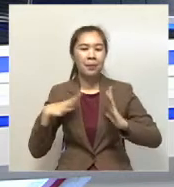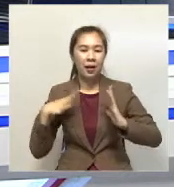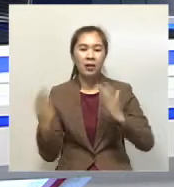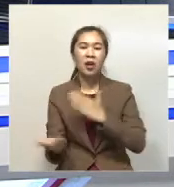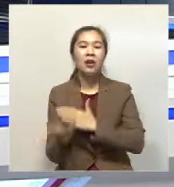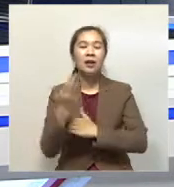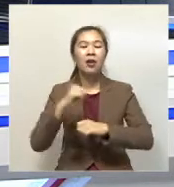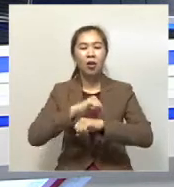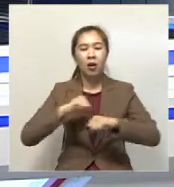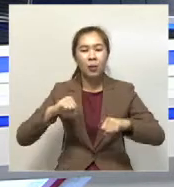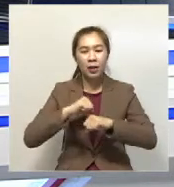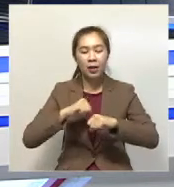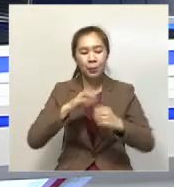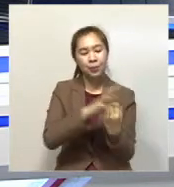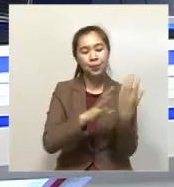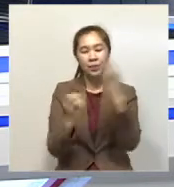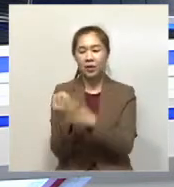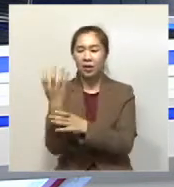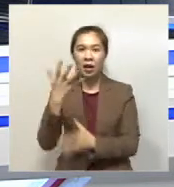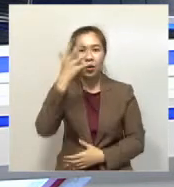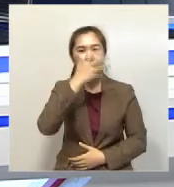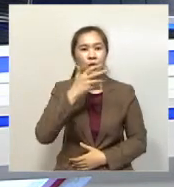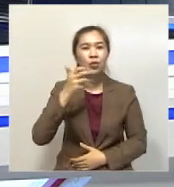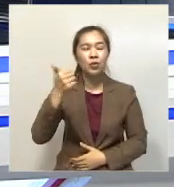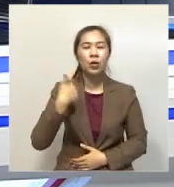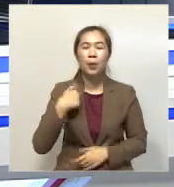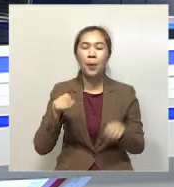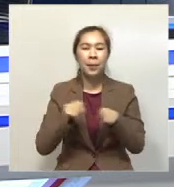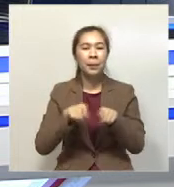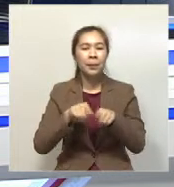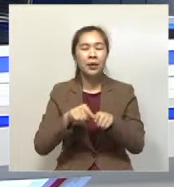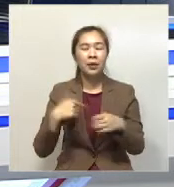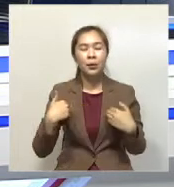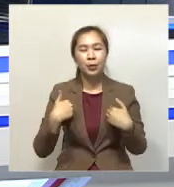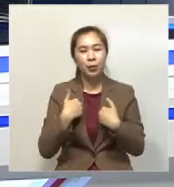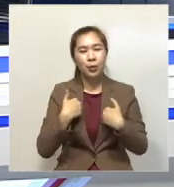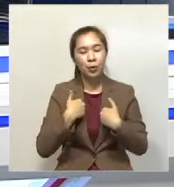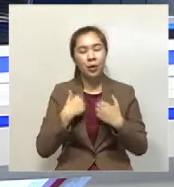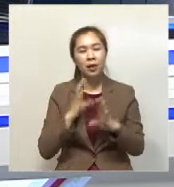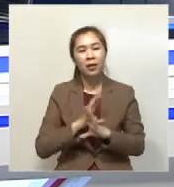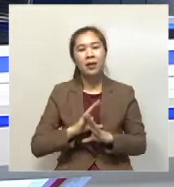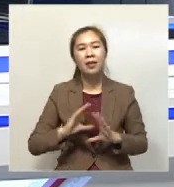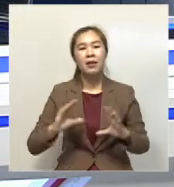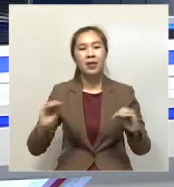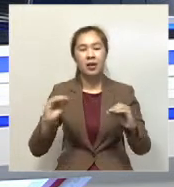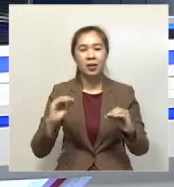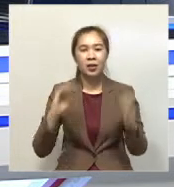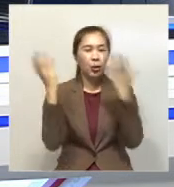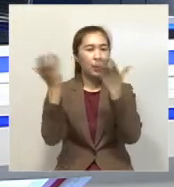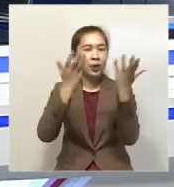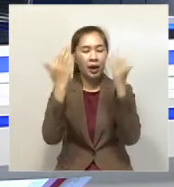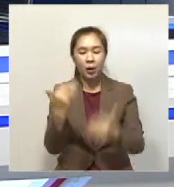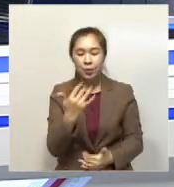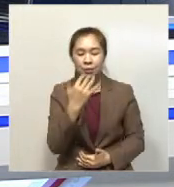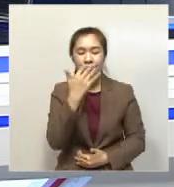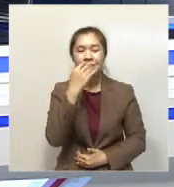ช้าๆแบบนี้แหละถ้ามีภูมิทัศน์ที่ดีก็จะทำให้เราได้เหมือนกับได้ผ่อนคลายมากยิ่งขึ้นได้สูดอากาศที่ดีม